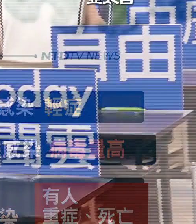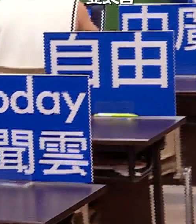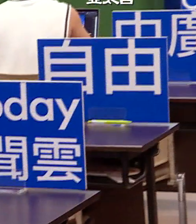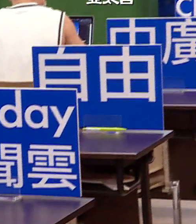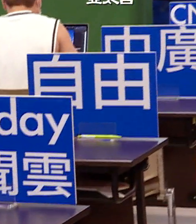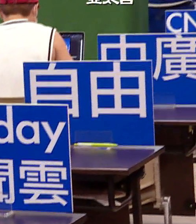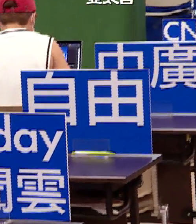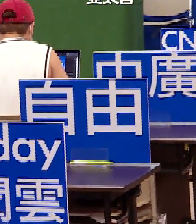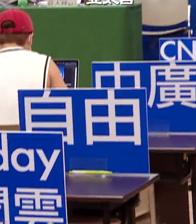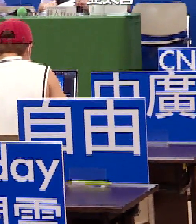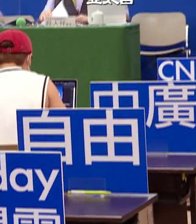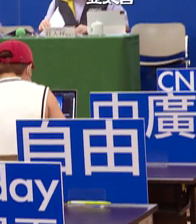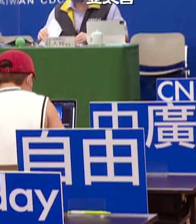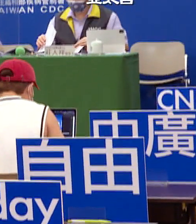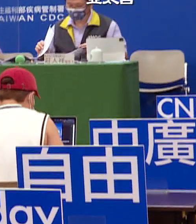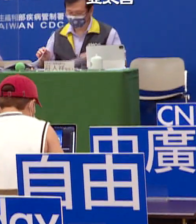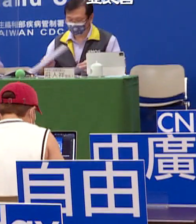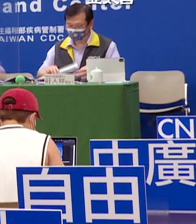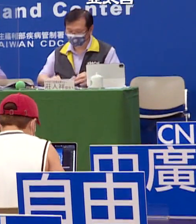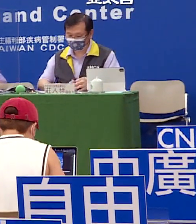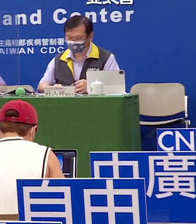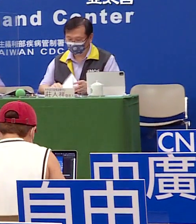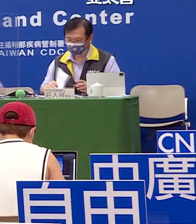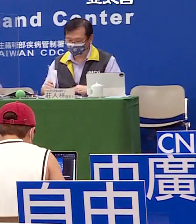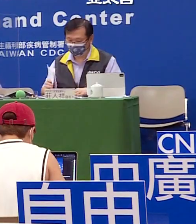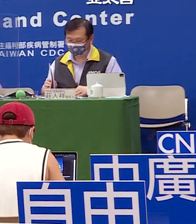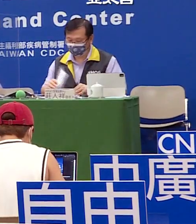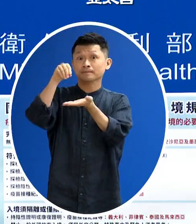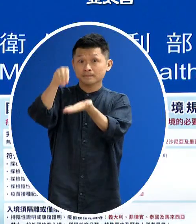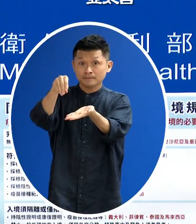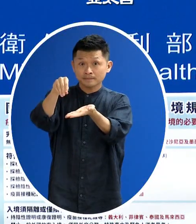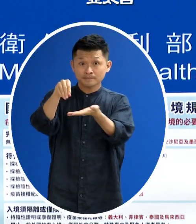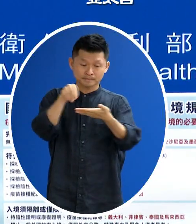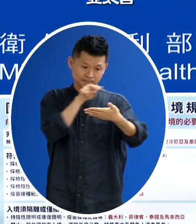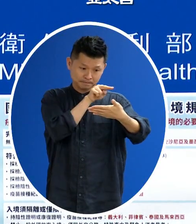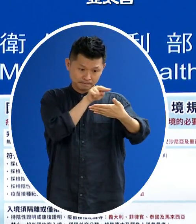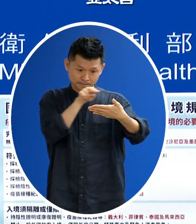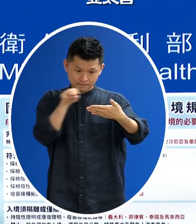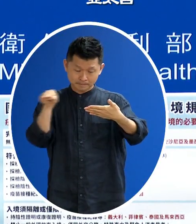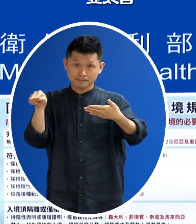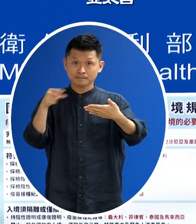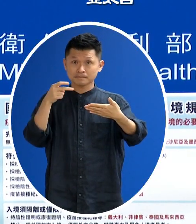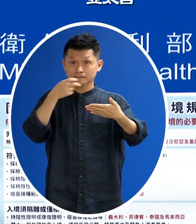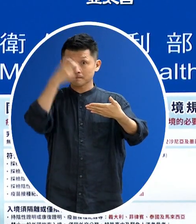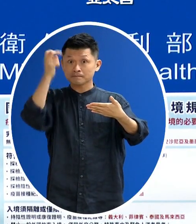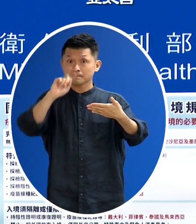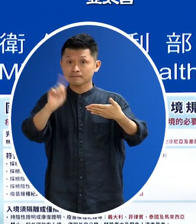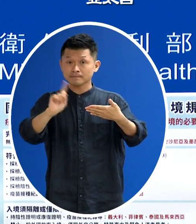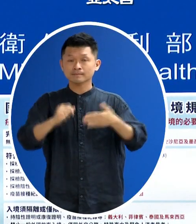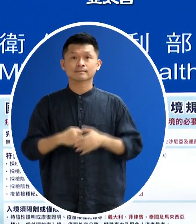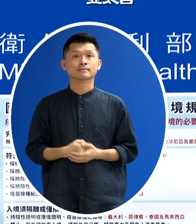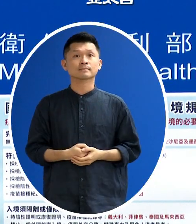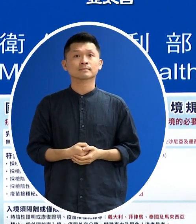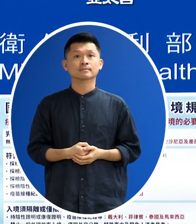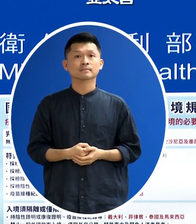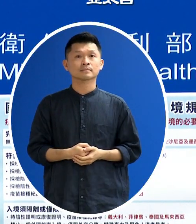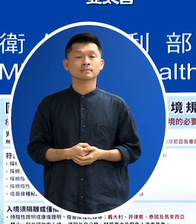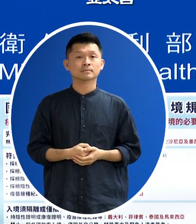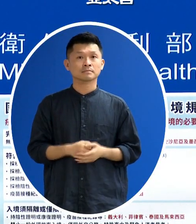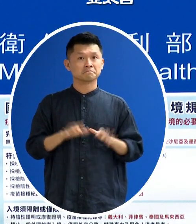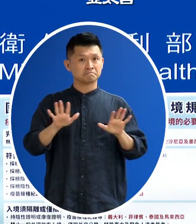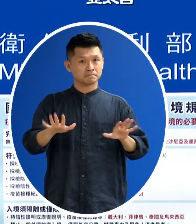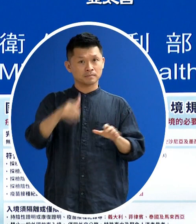亡。指挥中心专家张尚淳也以美国研究资料分析变种病毒对防疫的影响。 这一波的